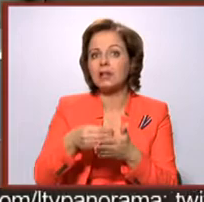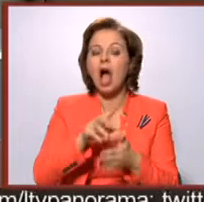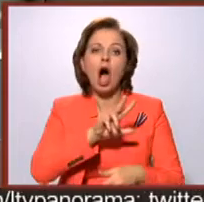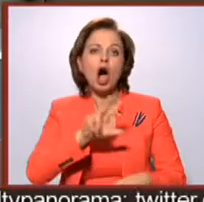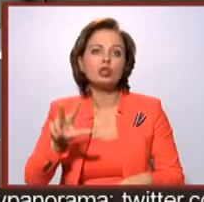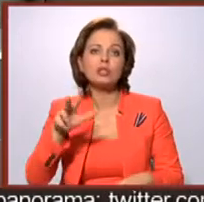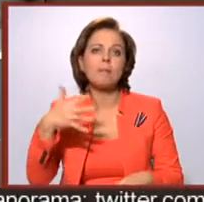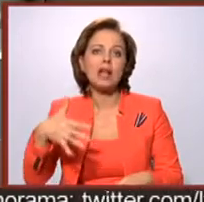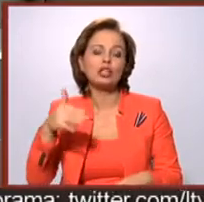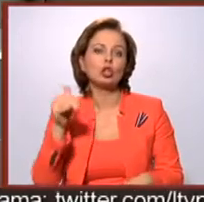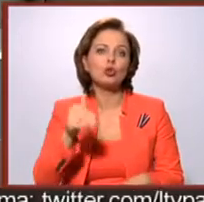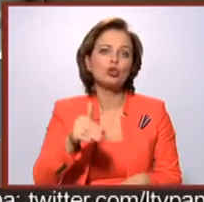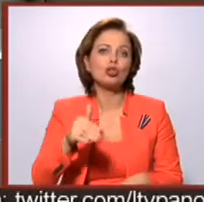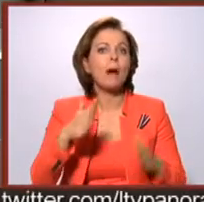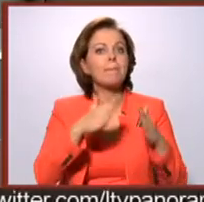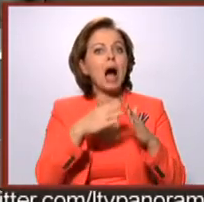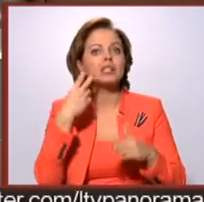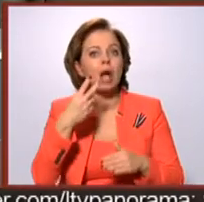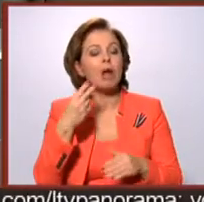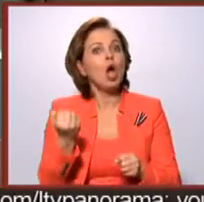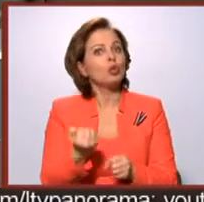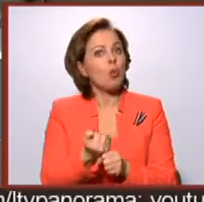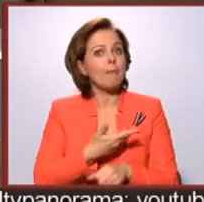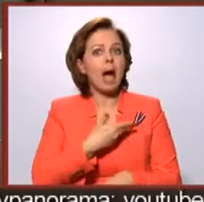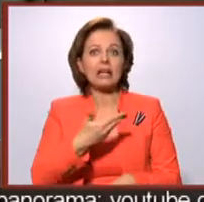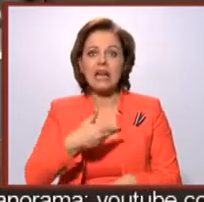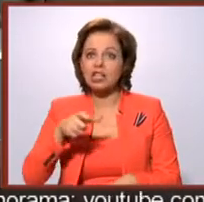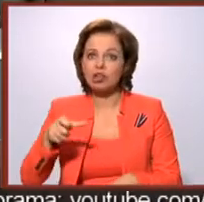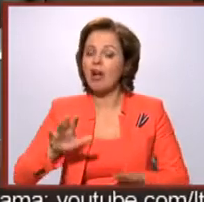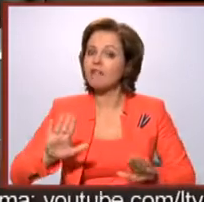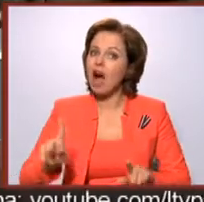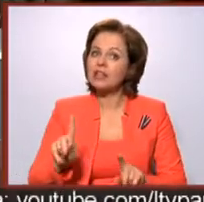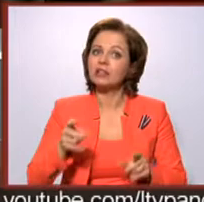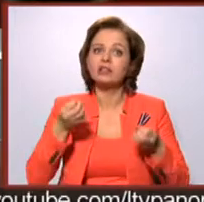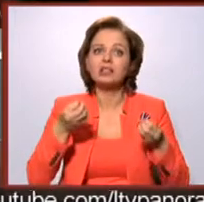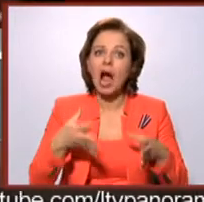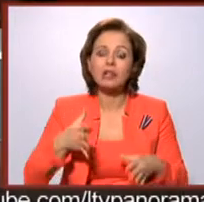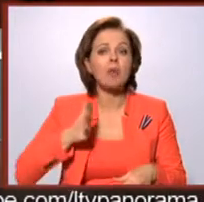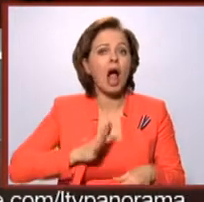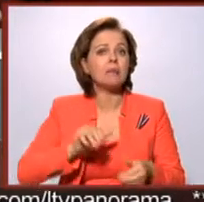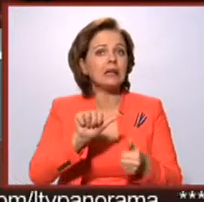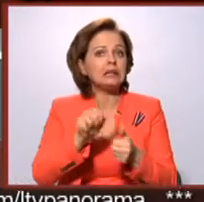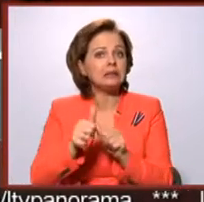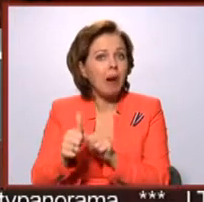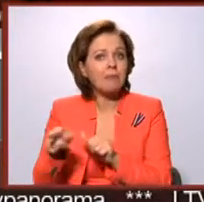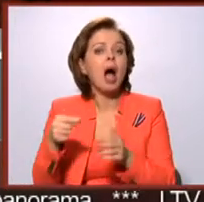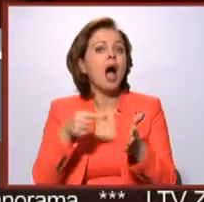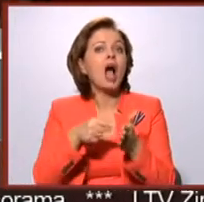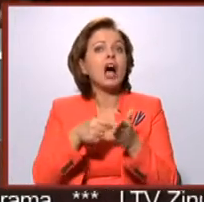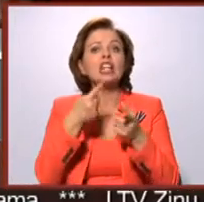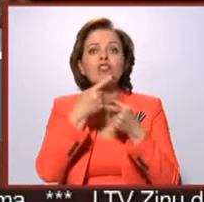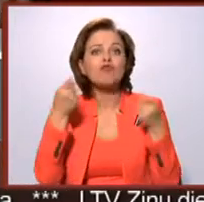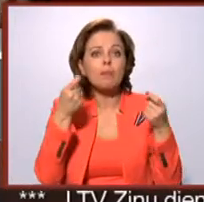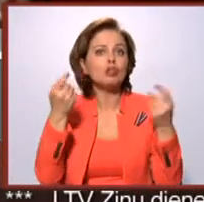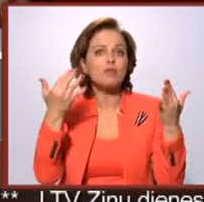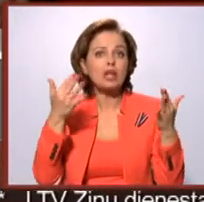mājsaimniecību. Tomēr vai iedzīvotājiem ir skaidrība par gaidāmajām izmaiņām un kādi informēšanas pasākumi iecerēti, to skaidroja kolēģi